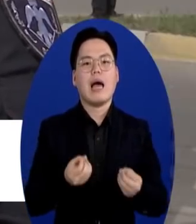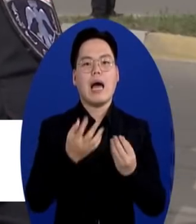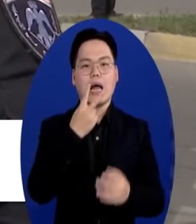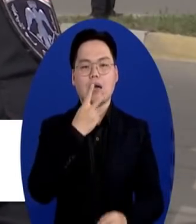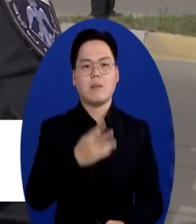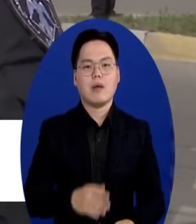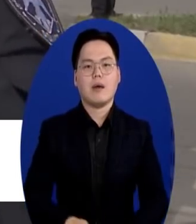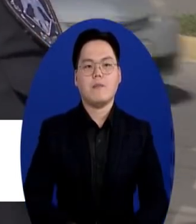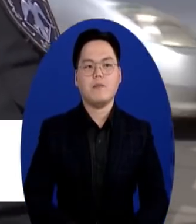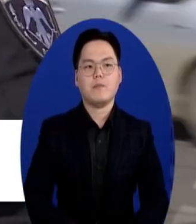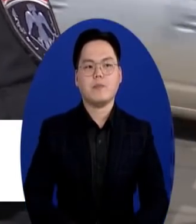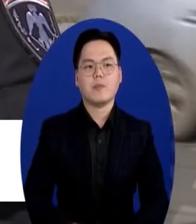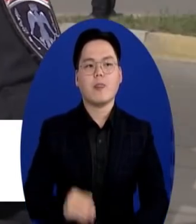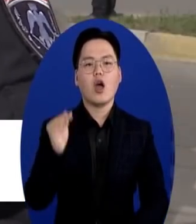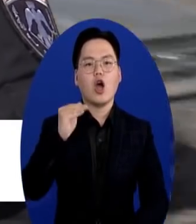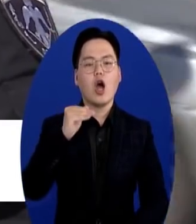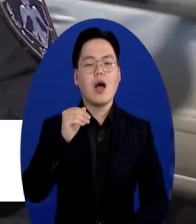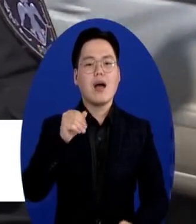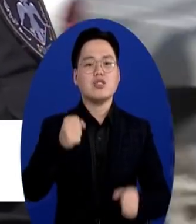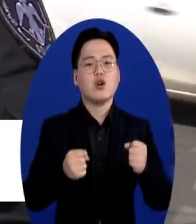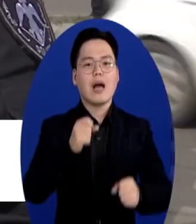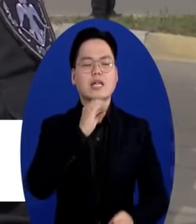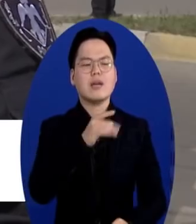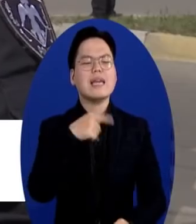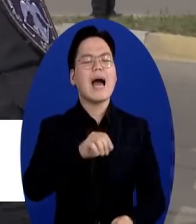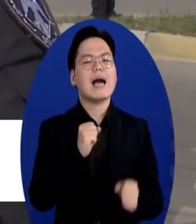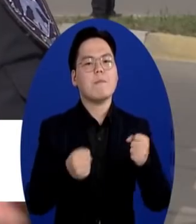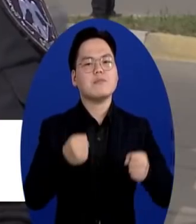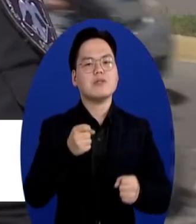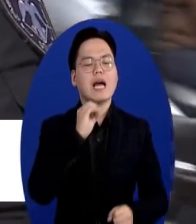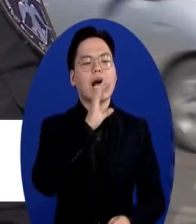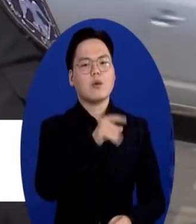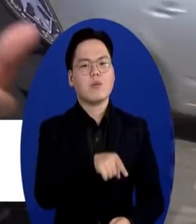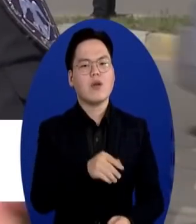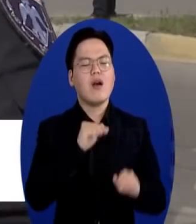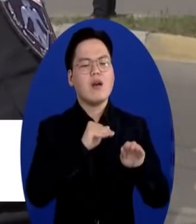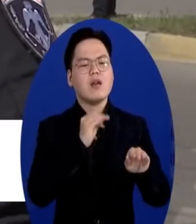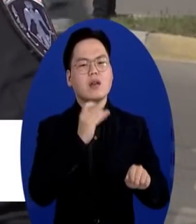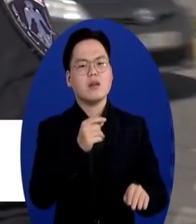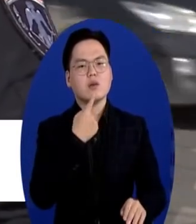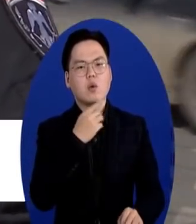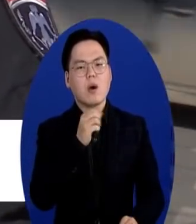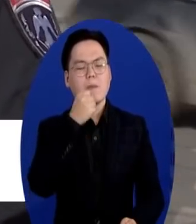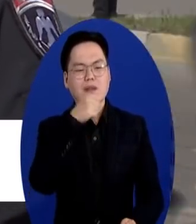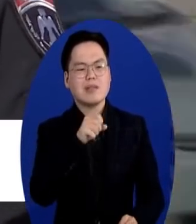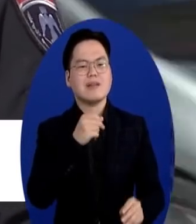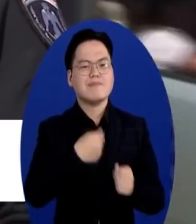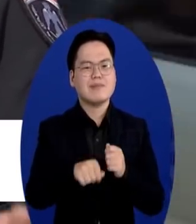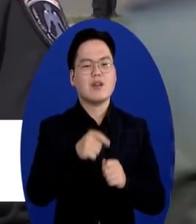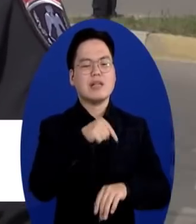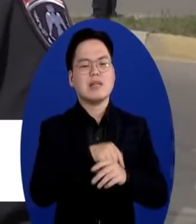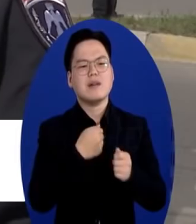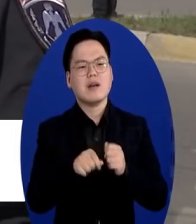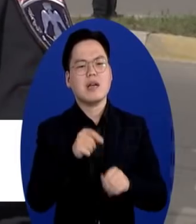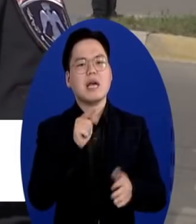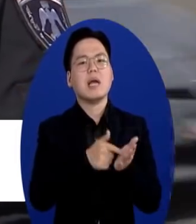бид бодох хэрэгтэй. Жолооч нараас асуудаг. Яагаад та энэ машина жолоотоос яваад байгаа юм бэ? Энэ төгжрөл ихтэй байхад бензин тасаа зараа төгжрөлд ингээд цаг нараа өрөөд ингэж